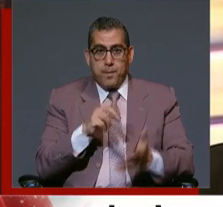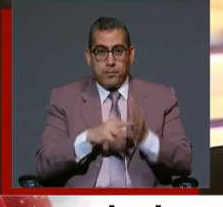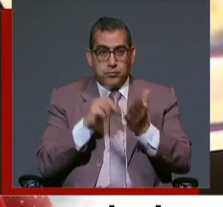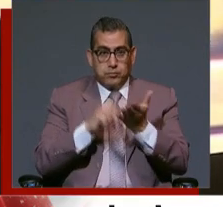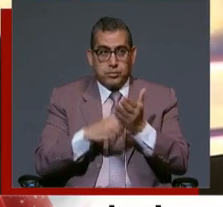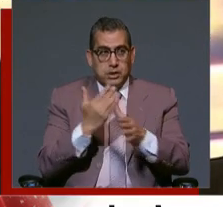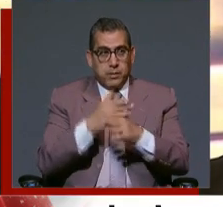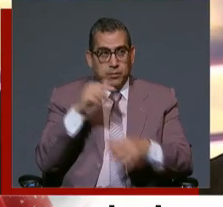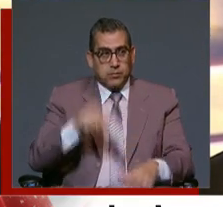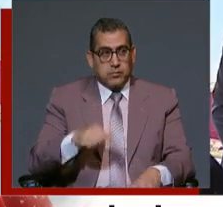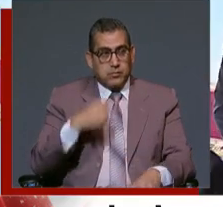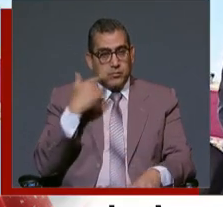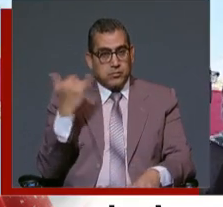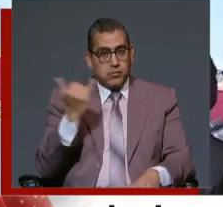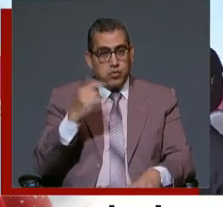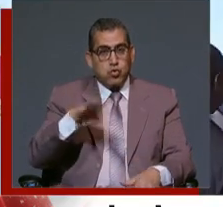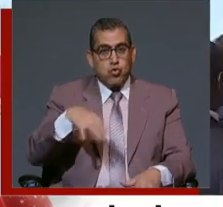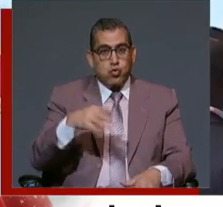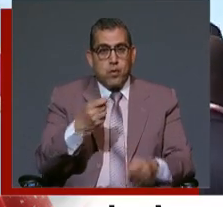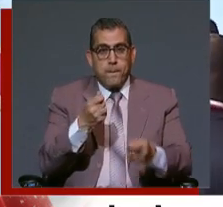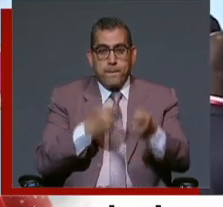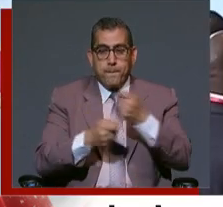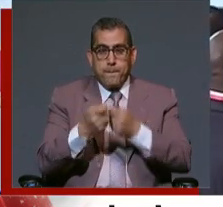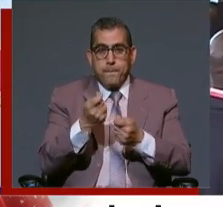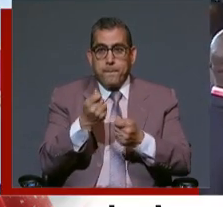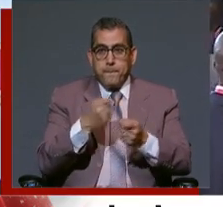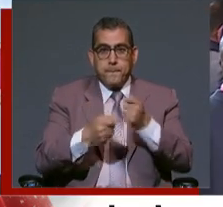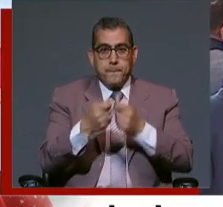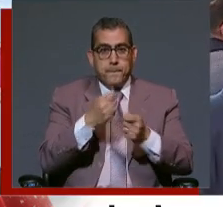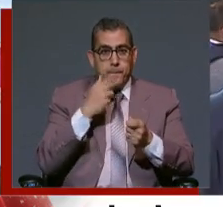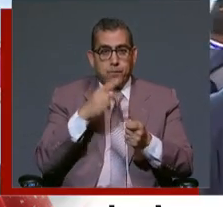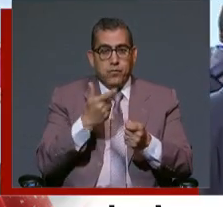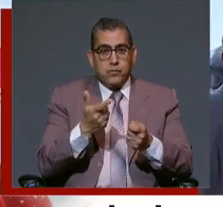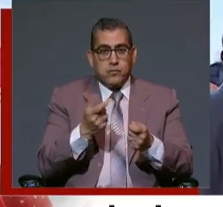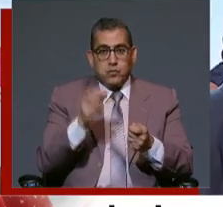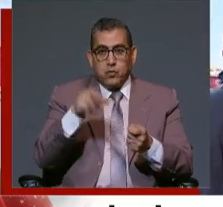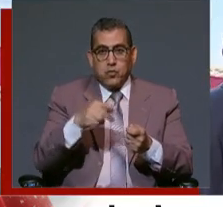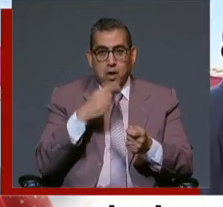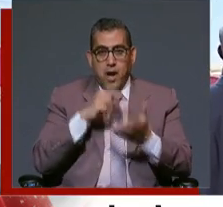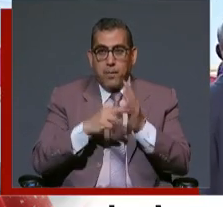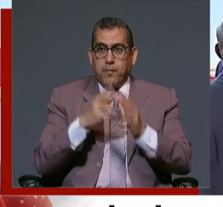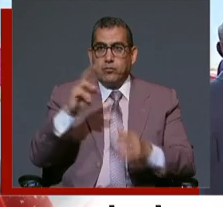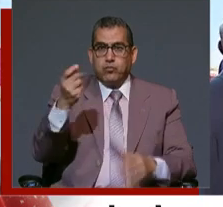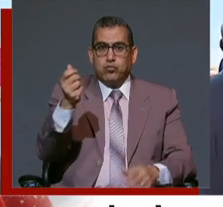لانك رايح سوق المال الصيني مش رايح الاسواق المعتادة